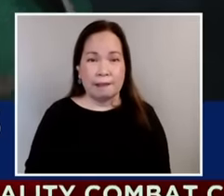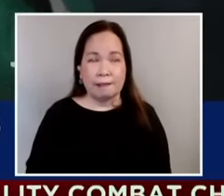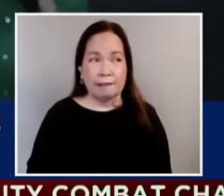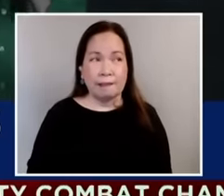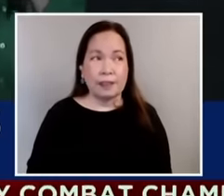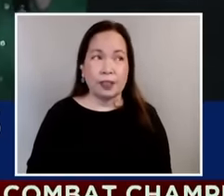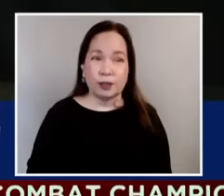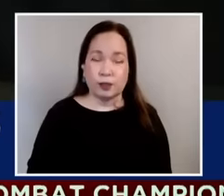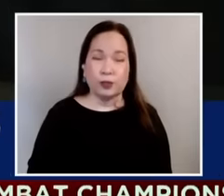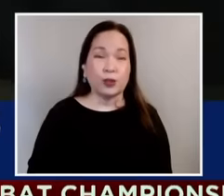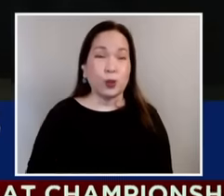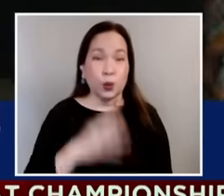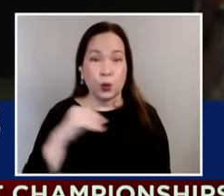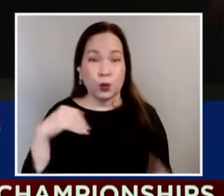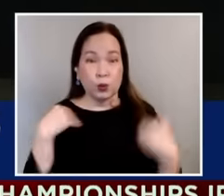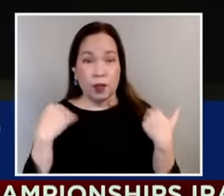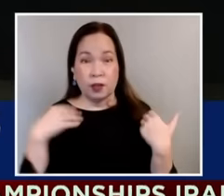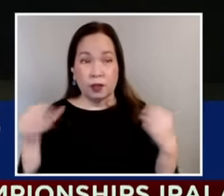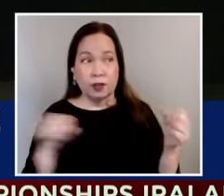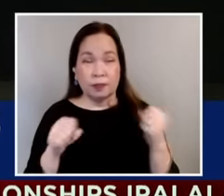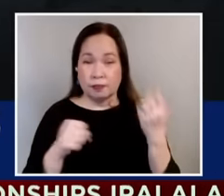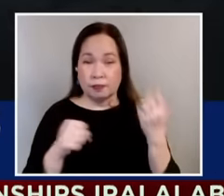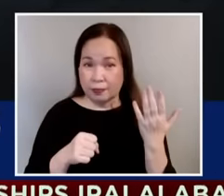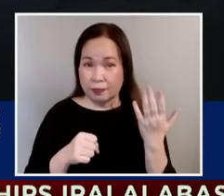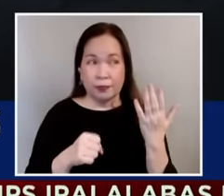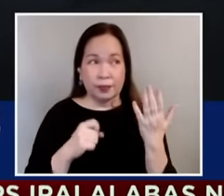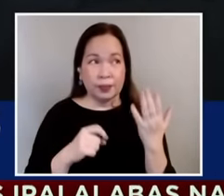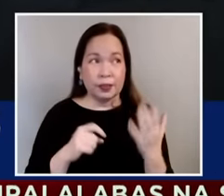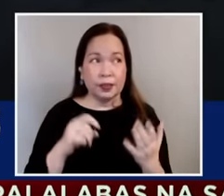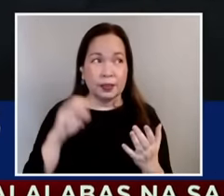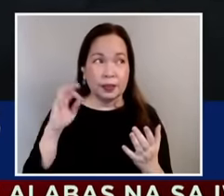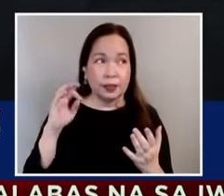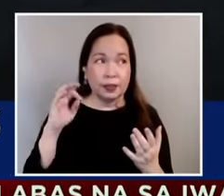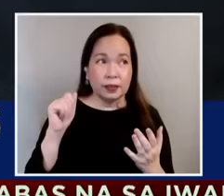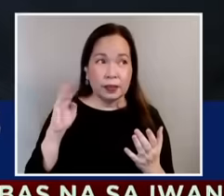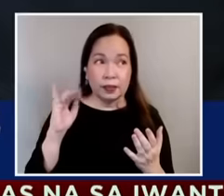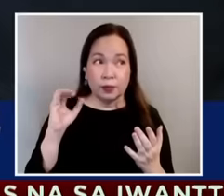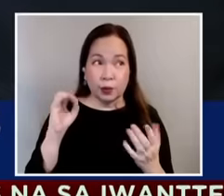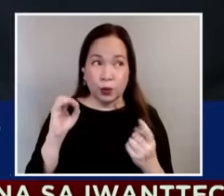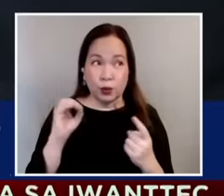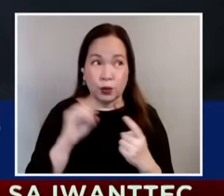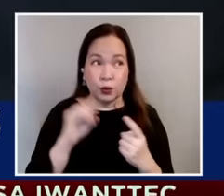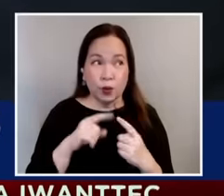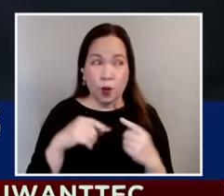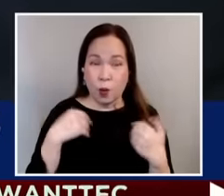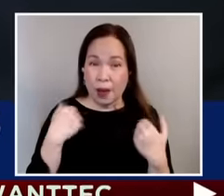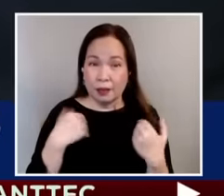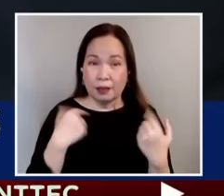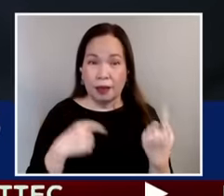Ang mga bagets sa sina Imogen at Fabio ang unang artist ni Jamie sa record label.